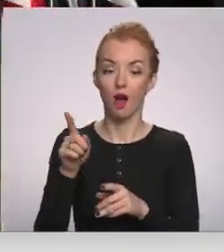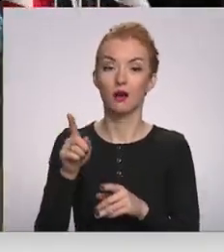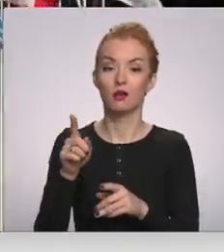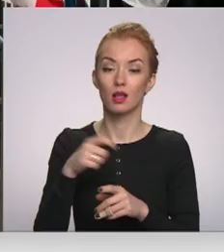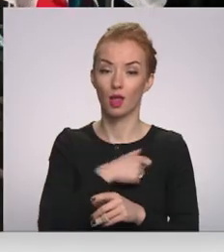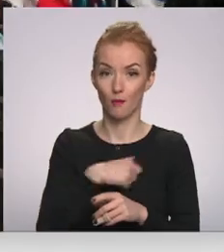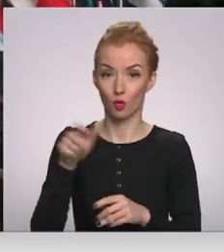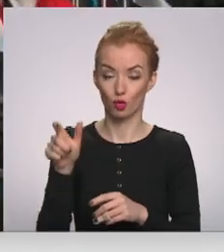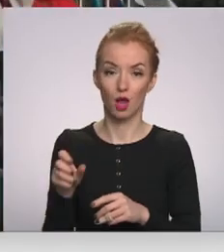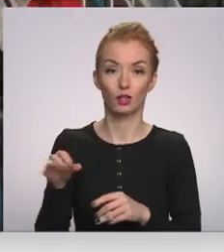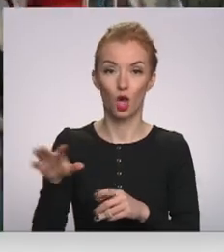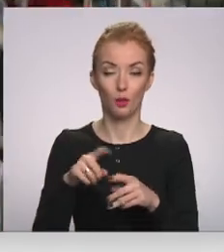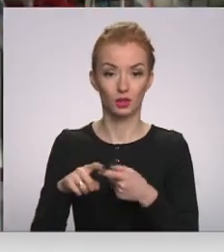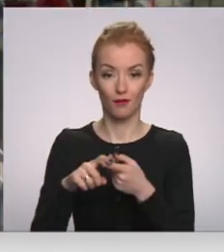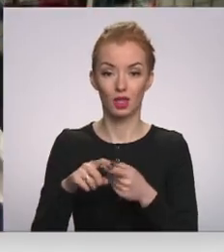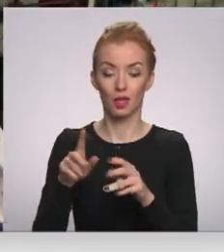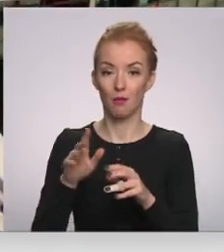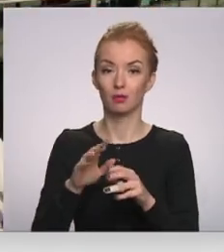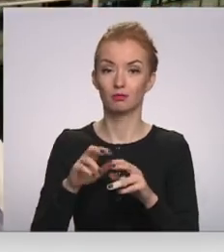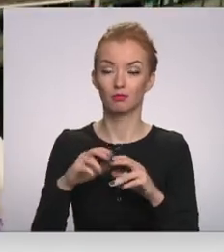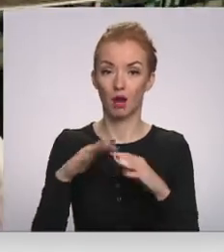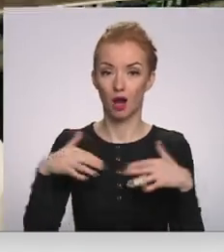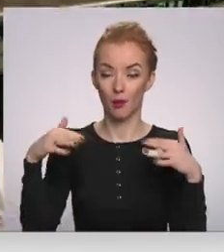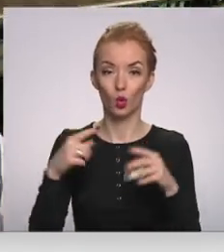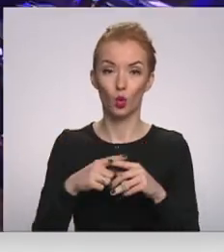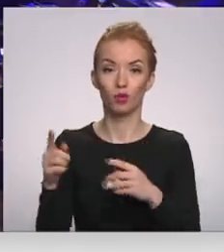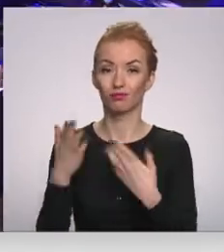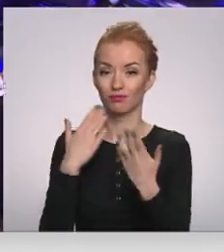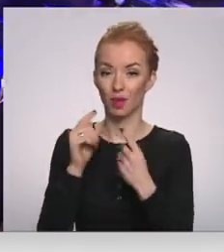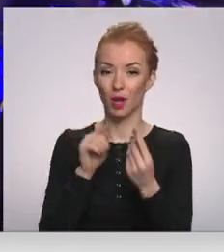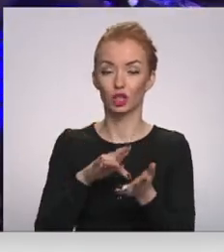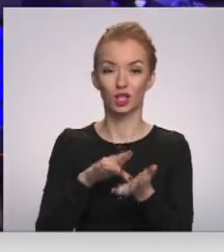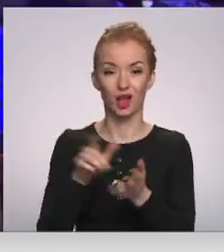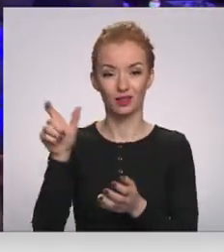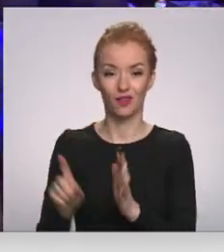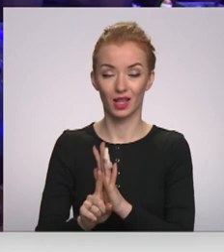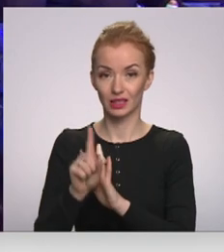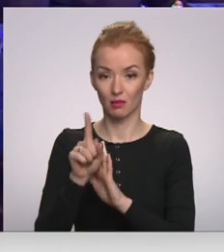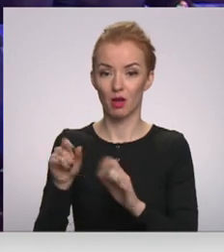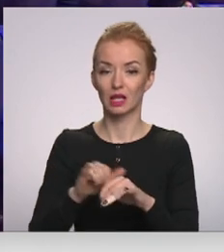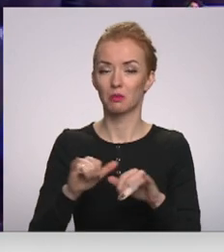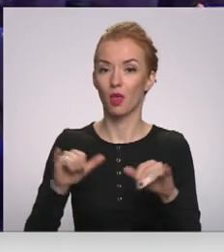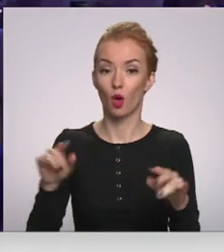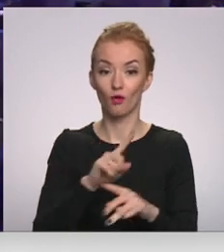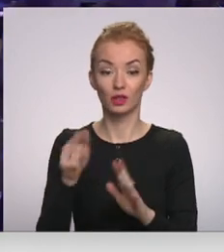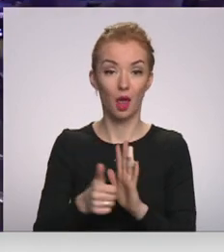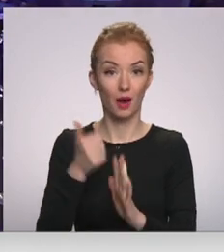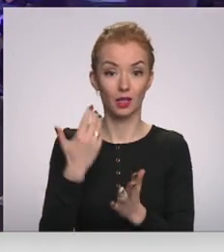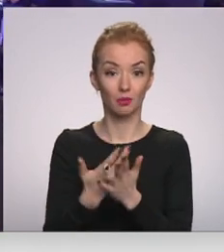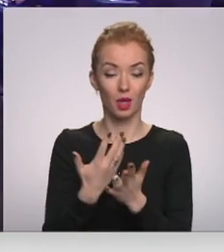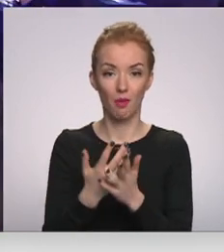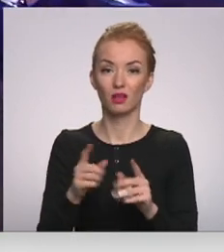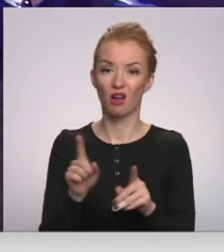Viņš uzskata, ka institucionālais rasisms pret cilvēkiem ar čigānu izcelsmi pašlaik Eiropā arvien izplatās. Labākais piemērs nesot